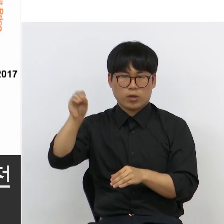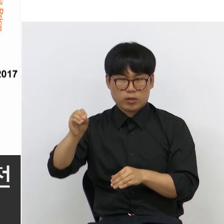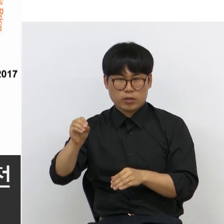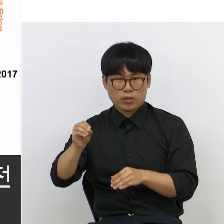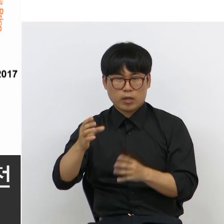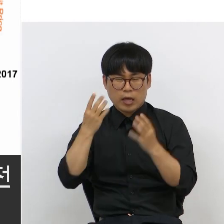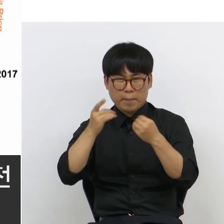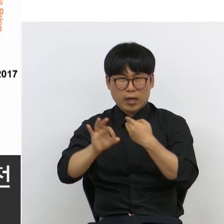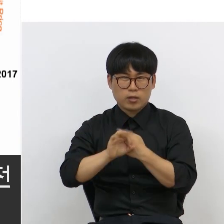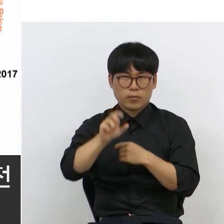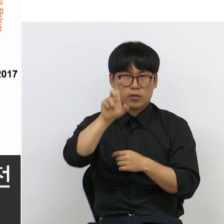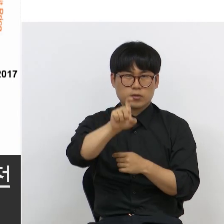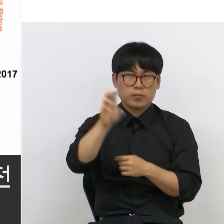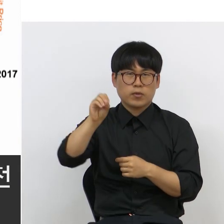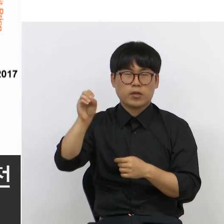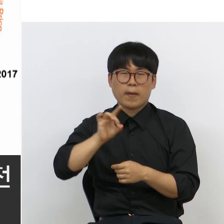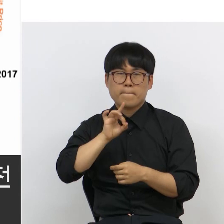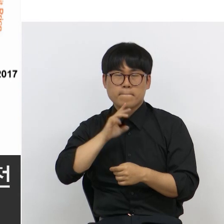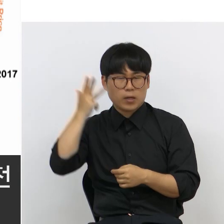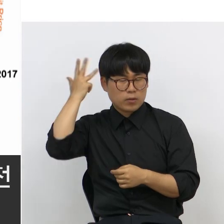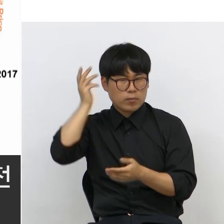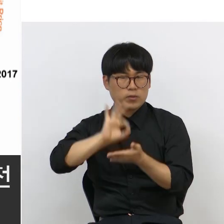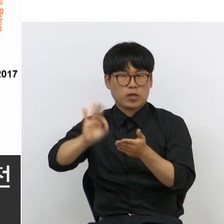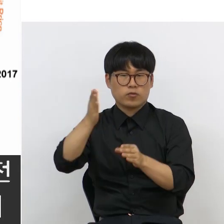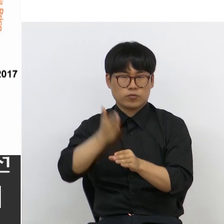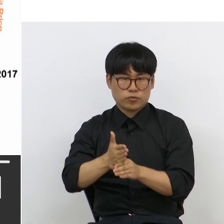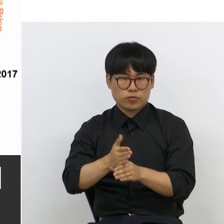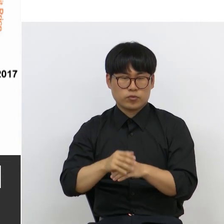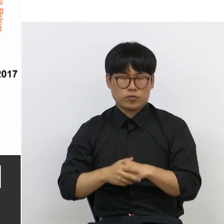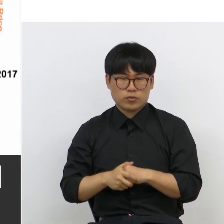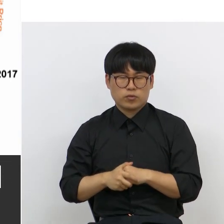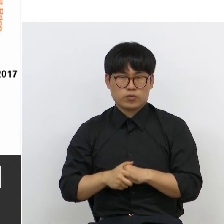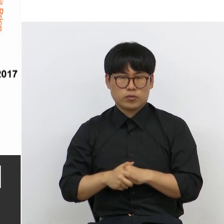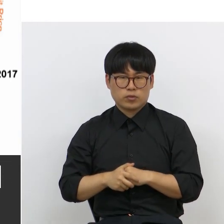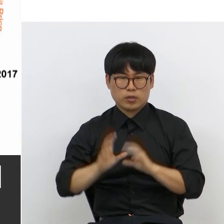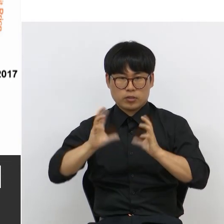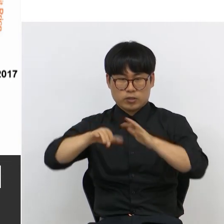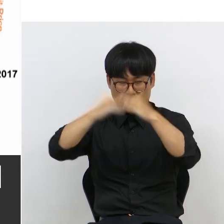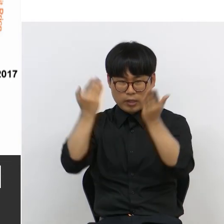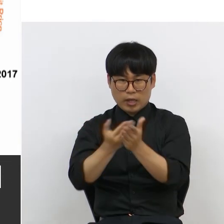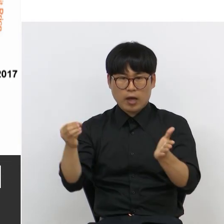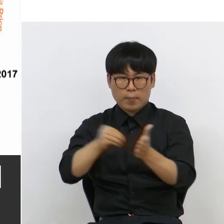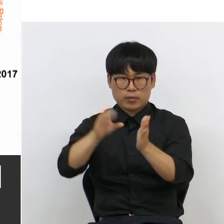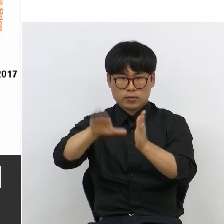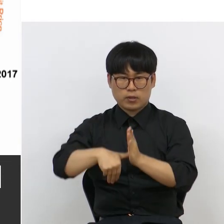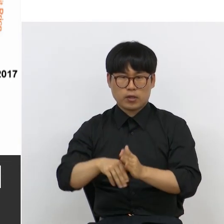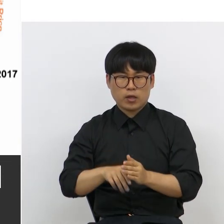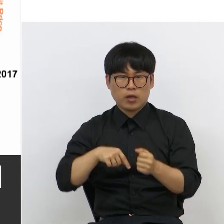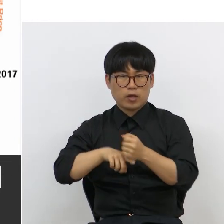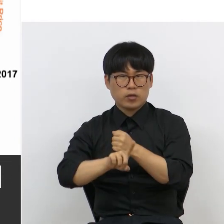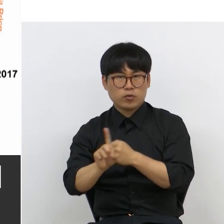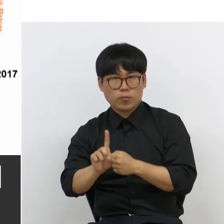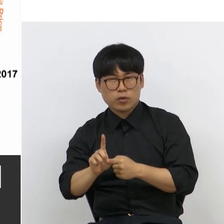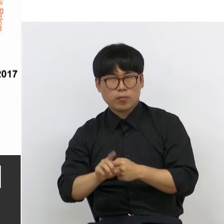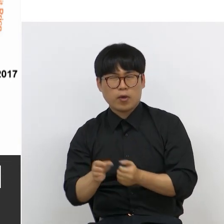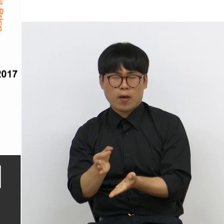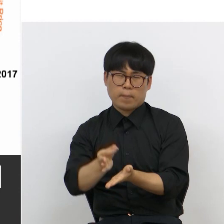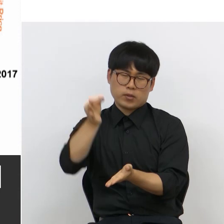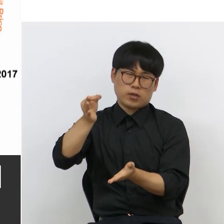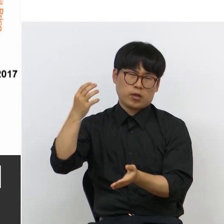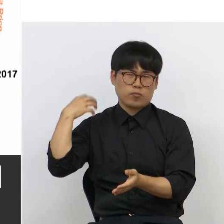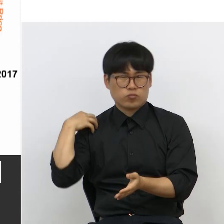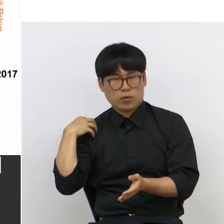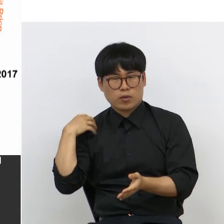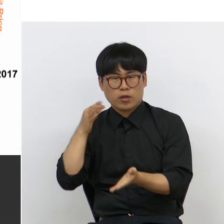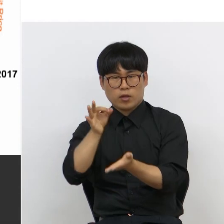봐줘야 10%밖에는 인공화호를 못하고 있습니다. 뭐 제3세계, 아프리카, 인도 다 합쳐서. 그렇게 못하는 이유가 비싸기 때문에. 이게